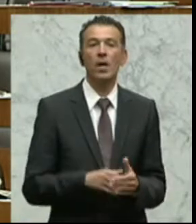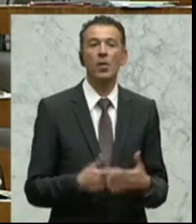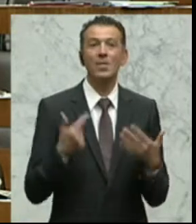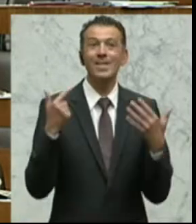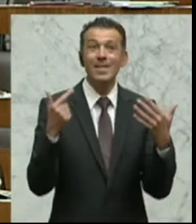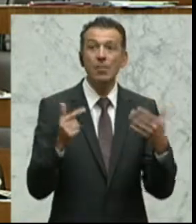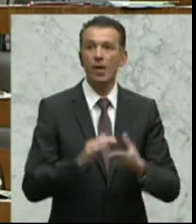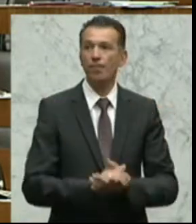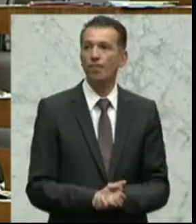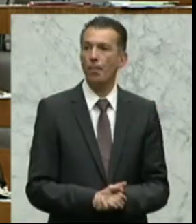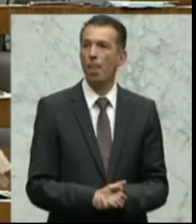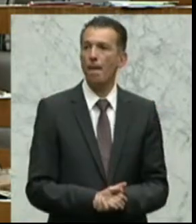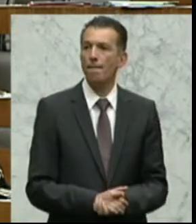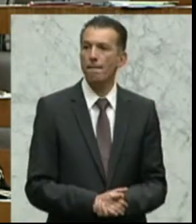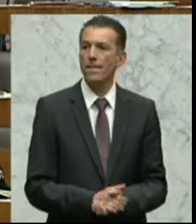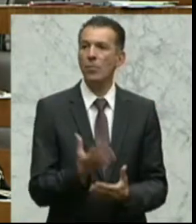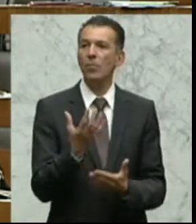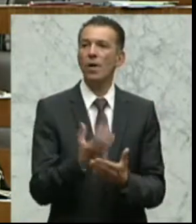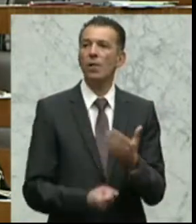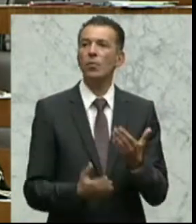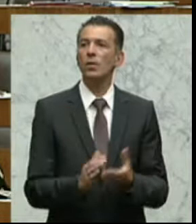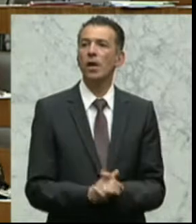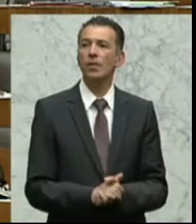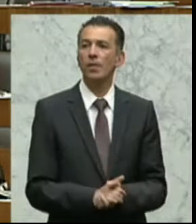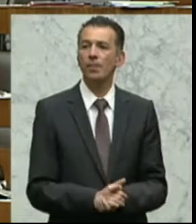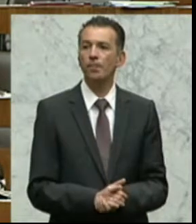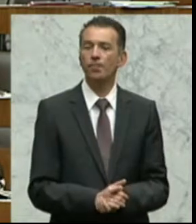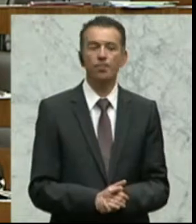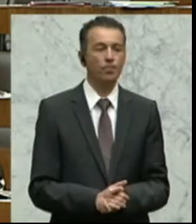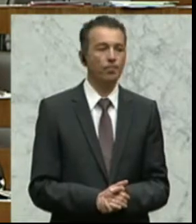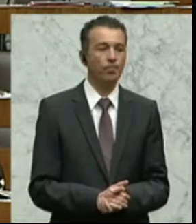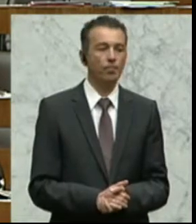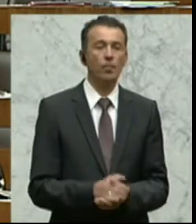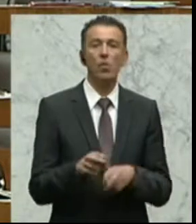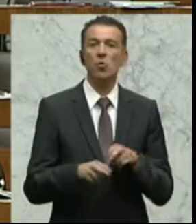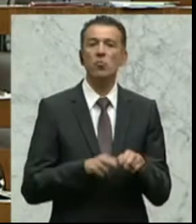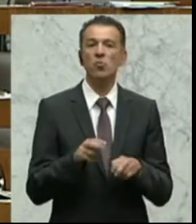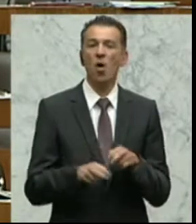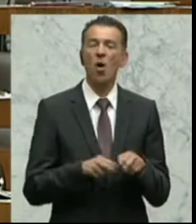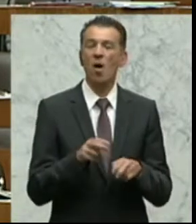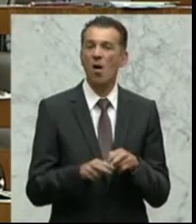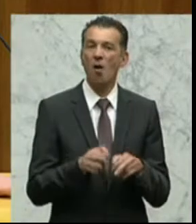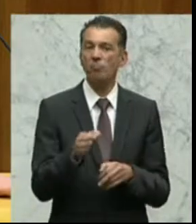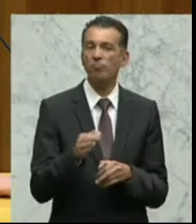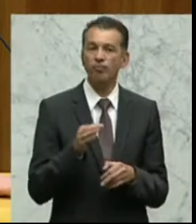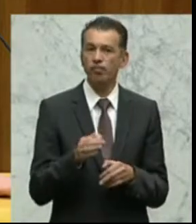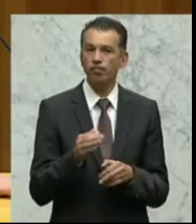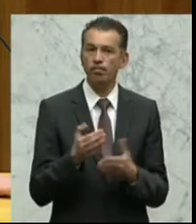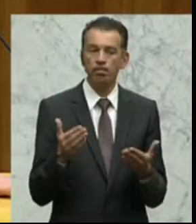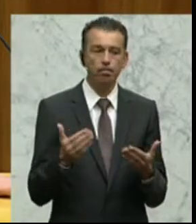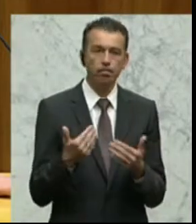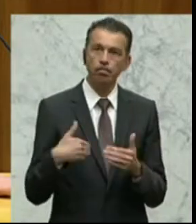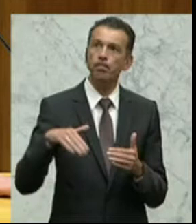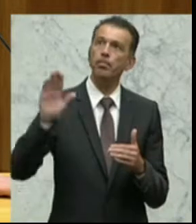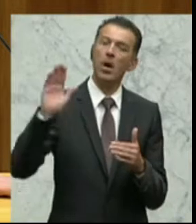11.01.2007. Das Resultat ist, dass wir die höchste Steuer- und Abgabenquote haben fast jemals. Wir haben mittlerweile auch